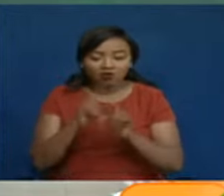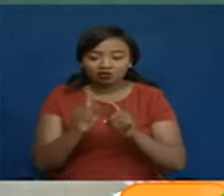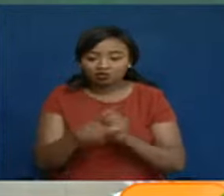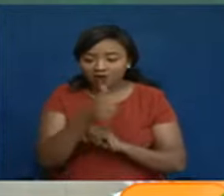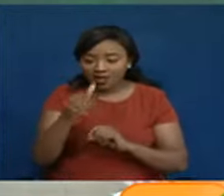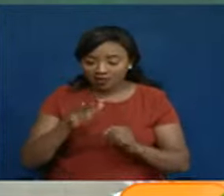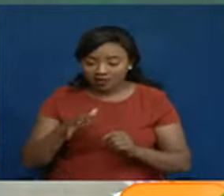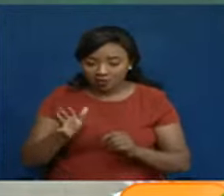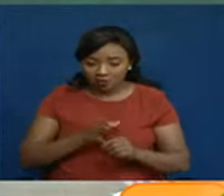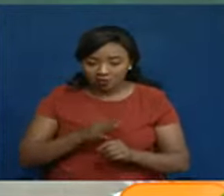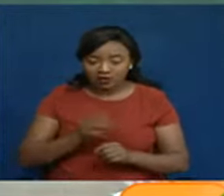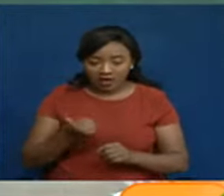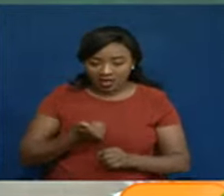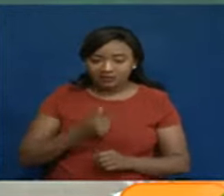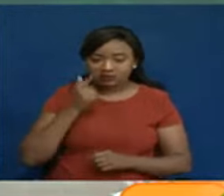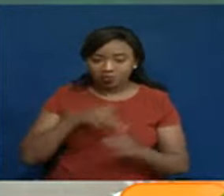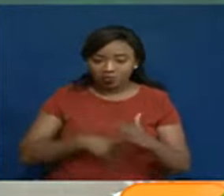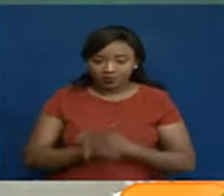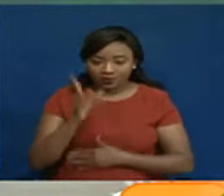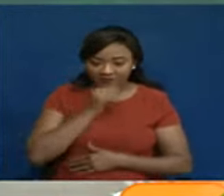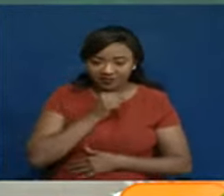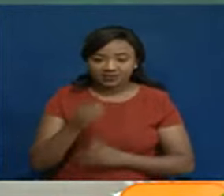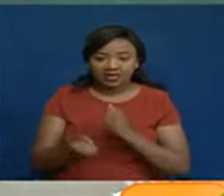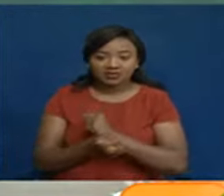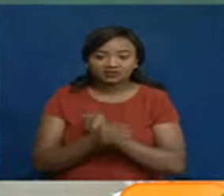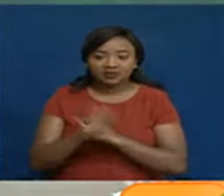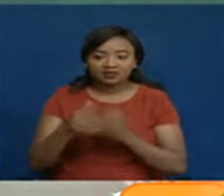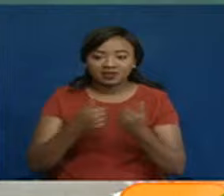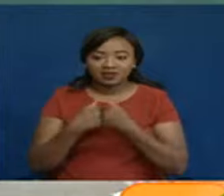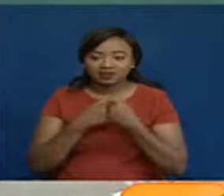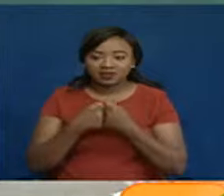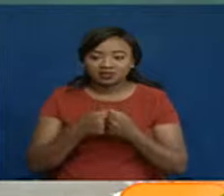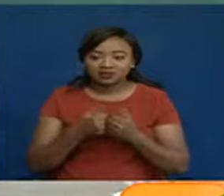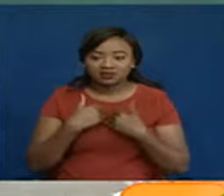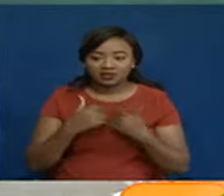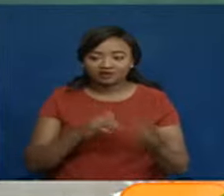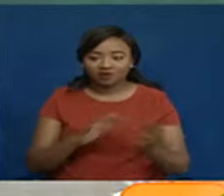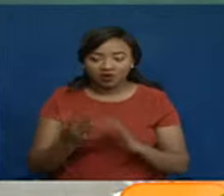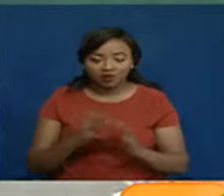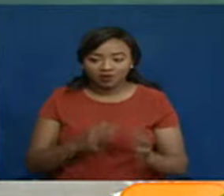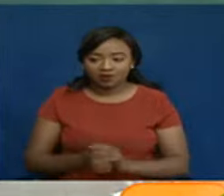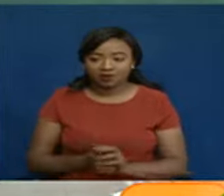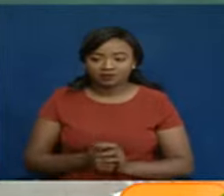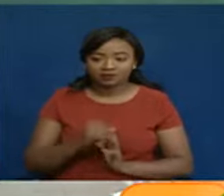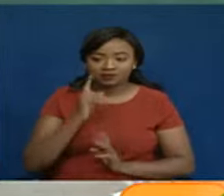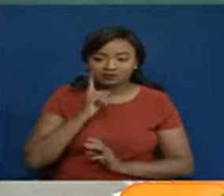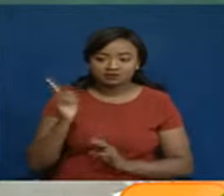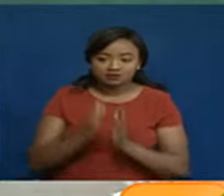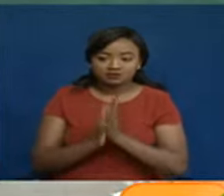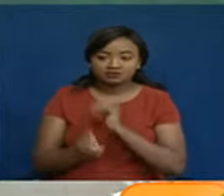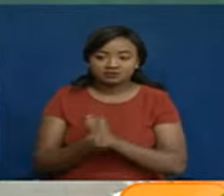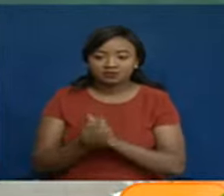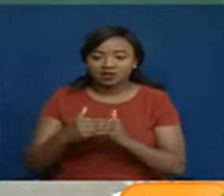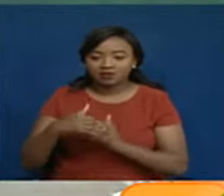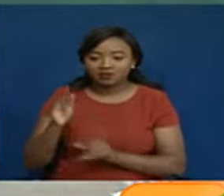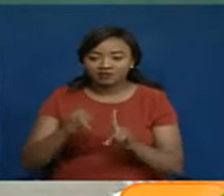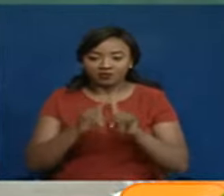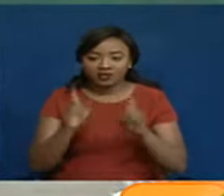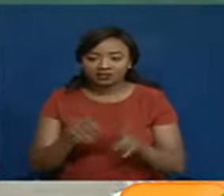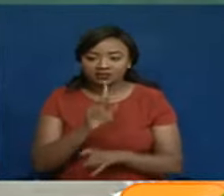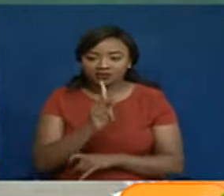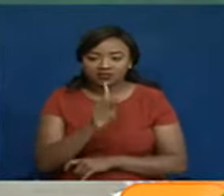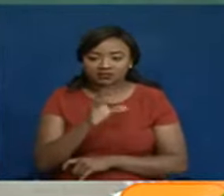wakielezea changamoto wanazokumbana nazo shughuli hiyo ya kitaifa ikiendelea. Crispin Otieno na taarifa zaidi kuhusu mtihani wa KCSE